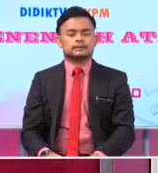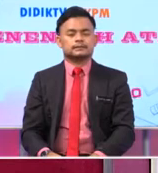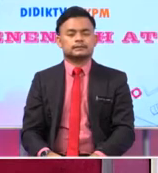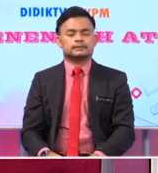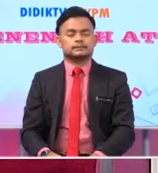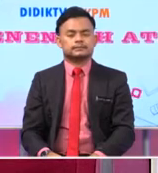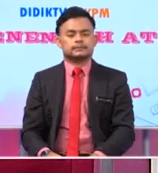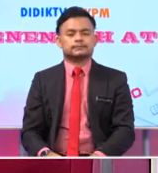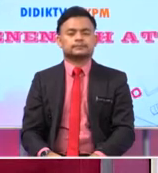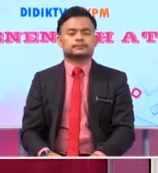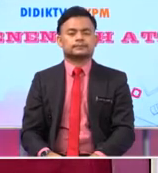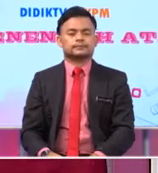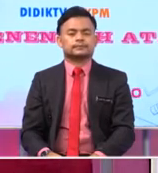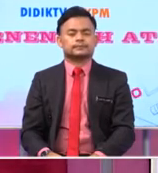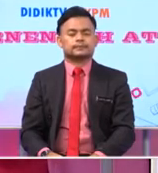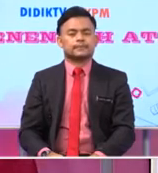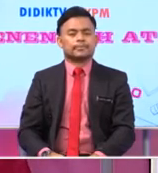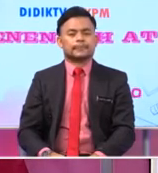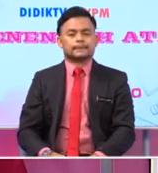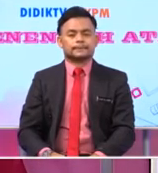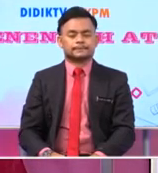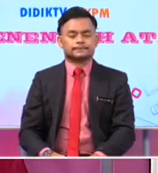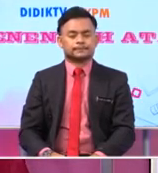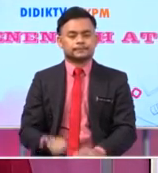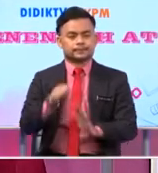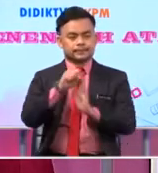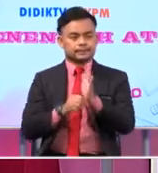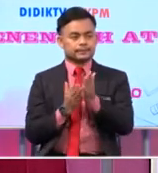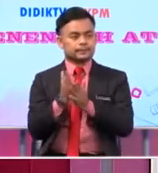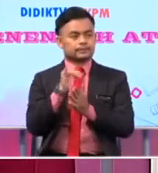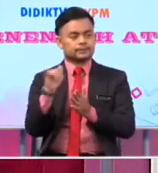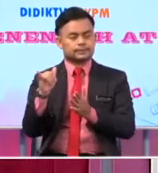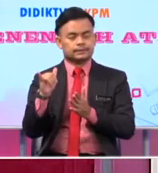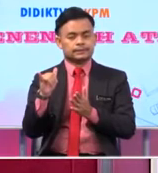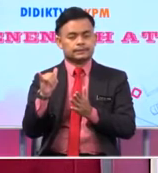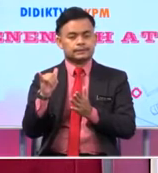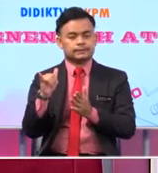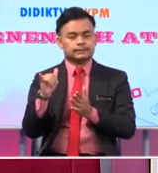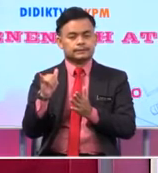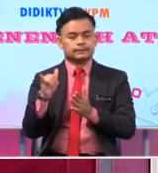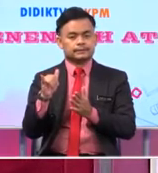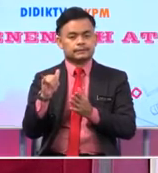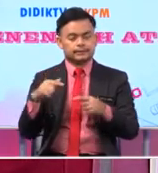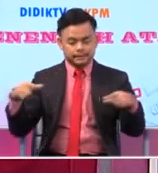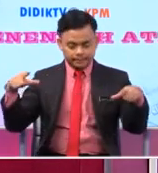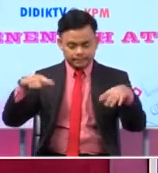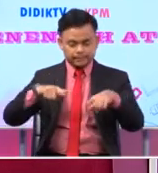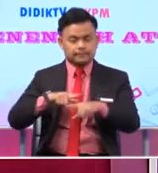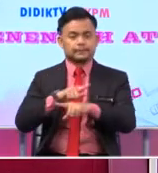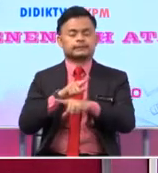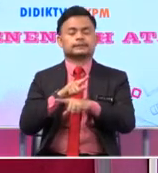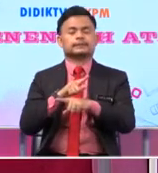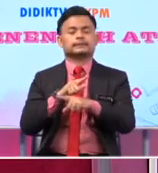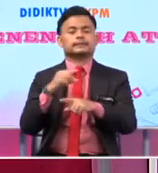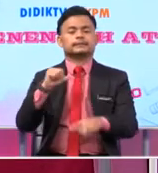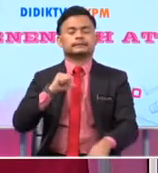cepat bangsa-bangsa ban channel Oke seterusnya melibatkan diri secara sukarela dalam program-program